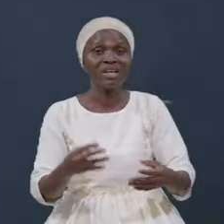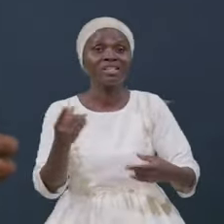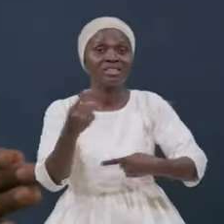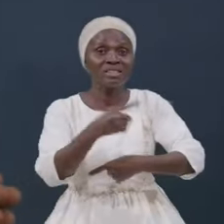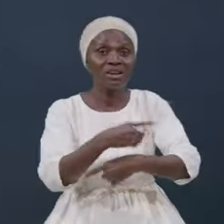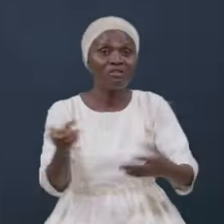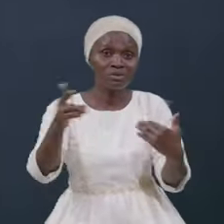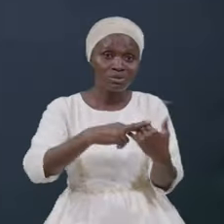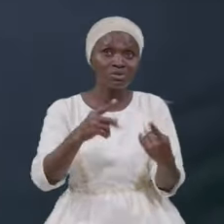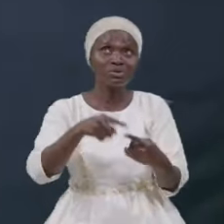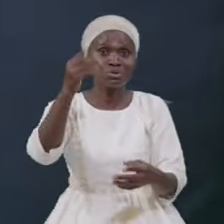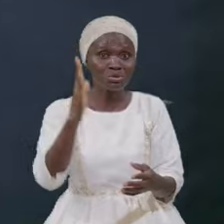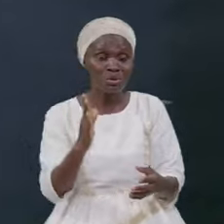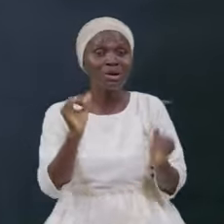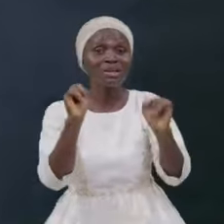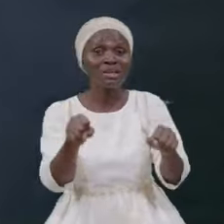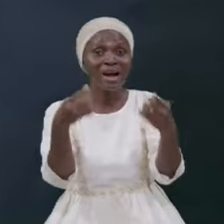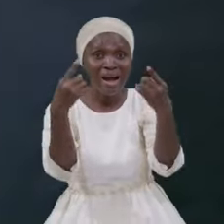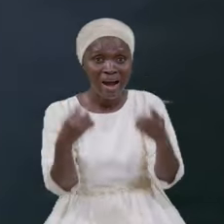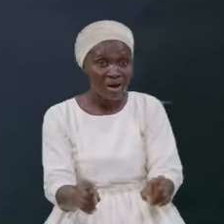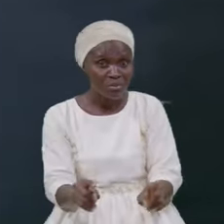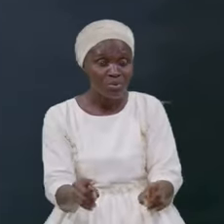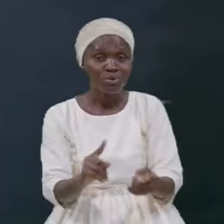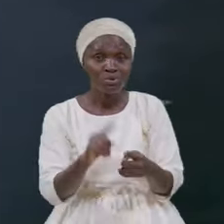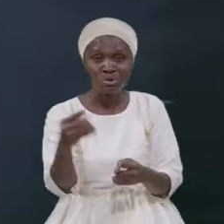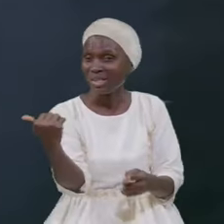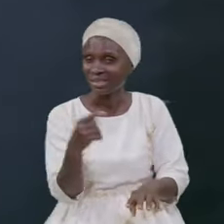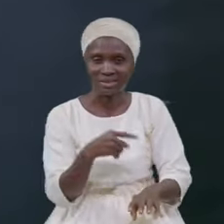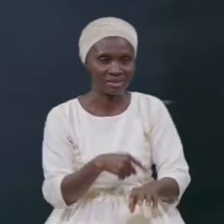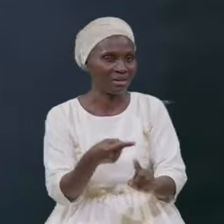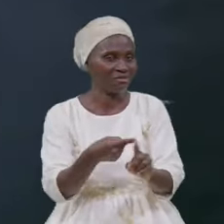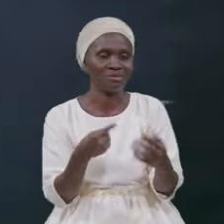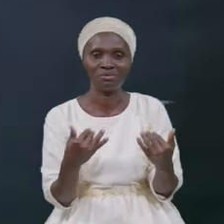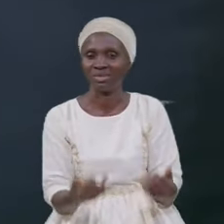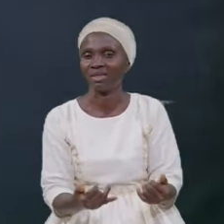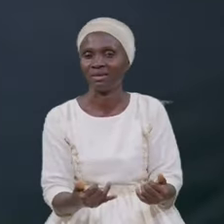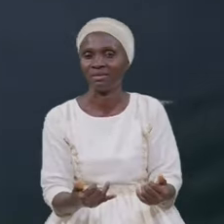Alors la poussière retourne à la terre. Verset 16.